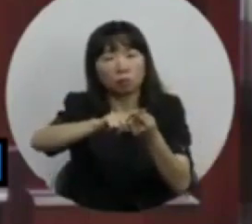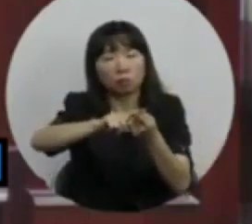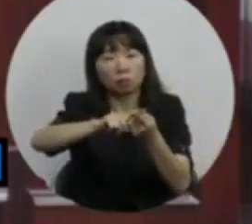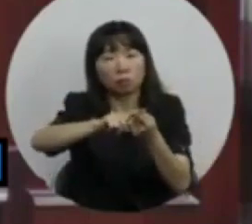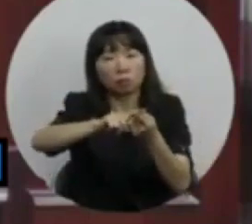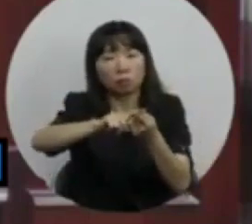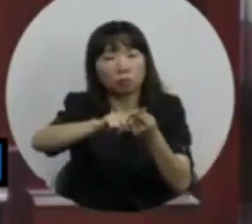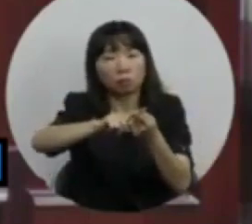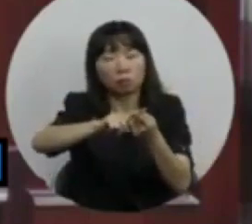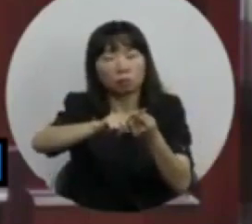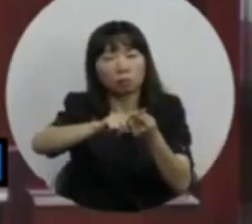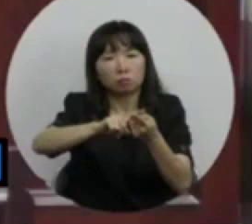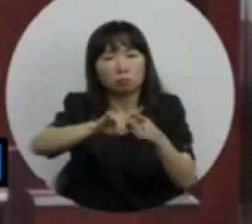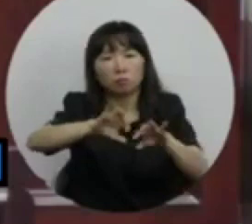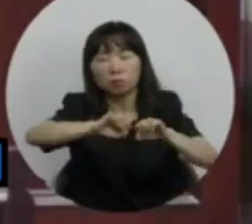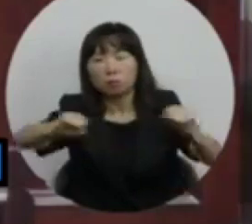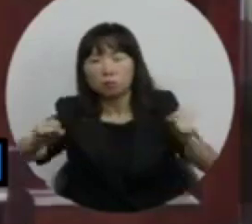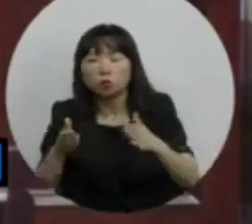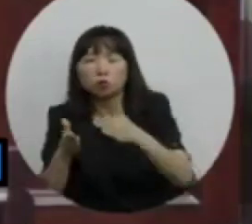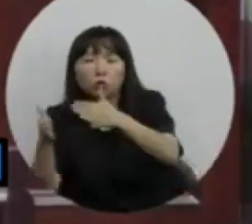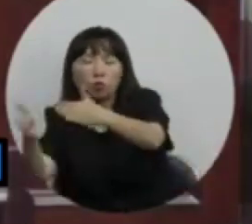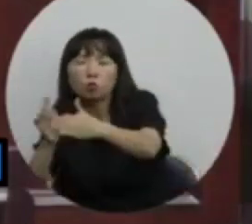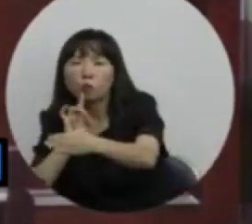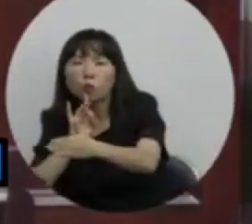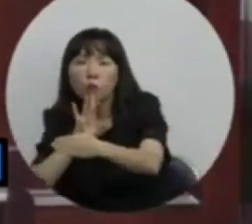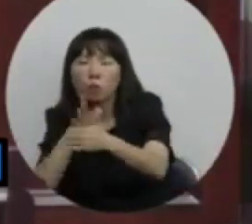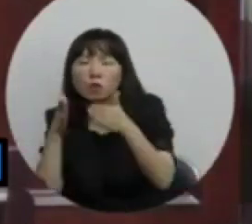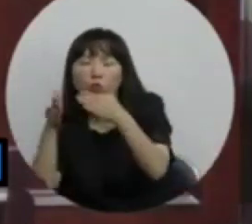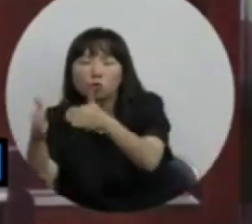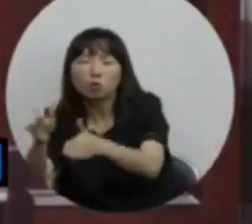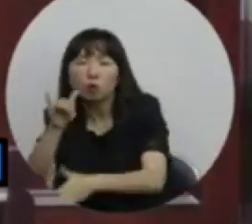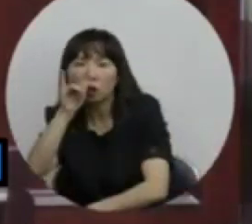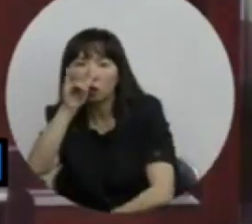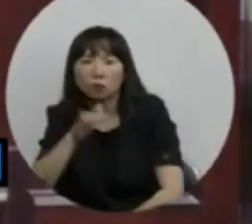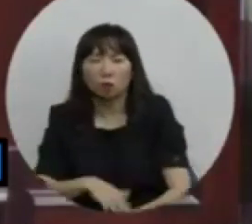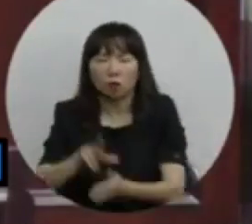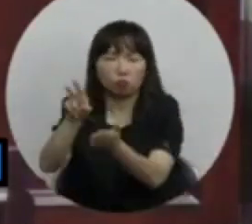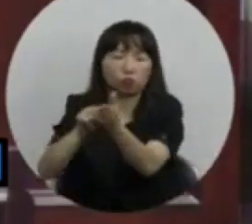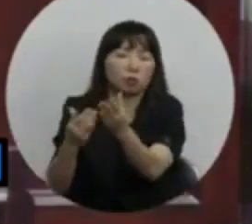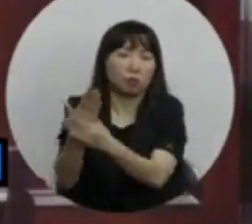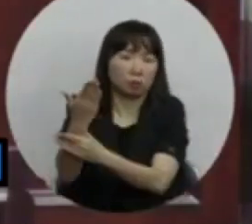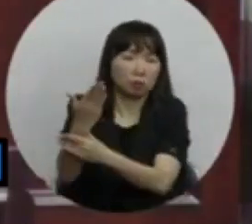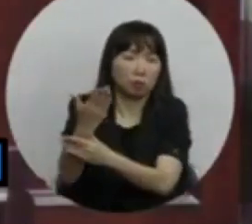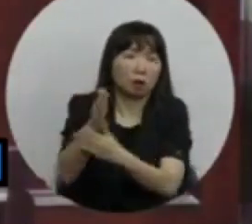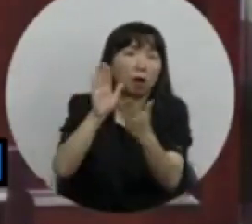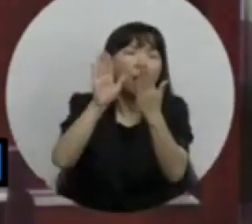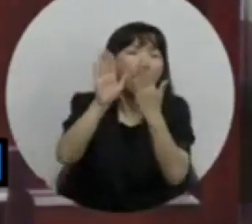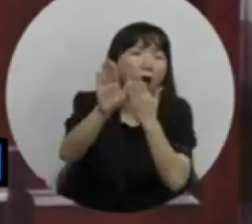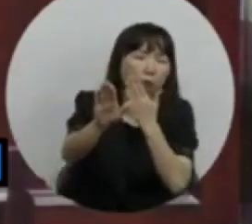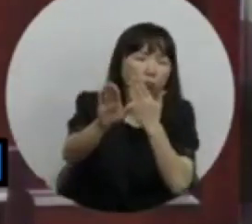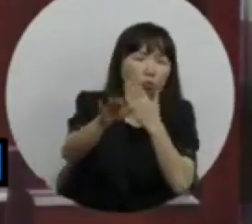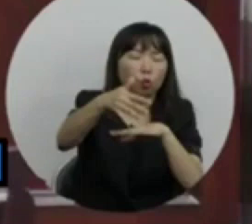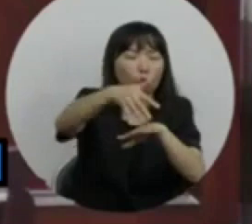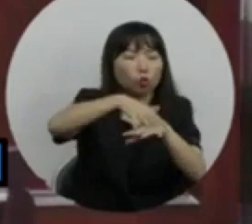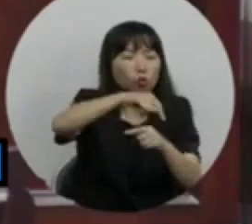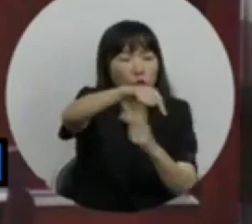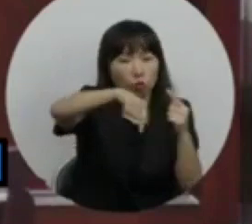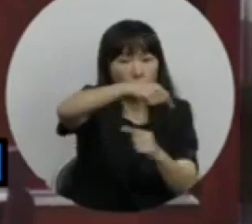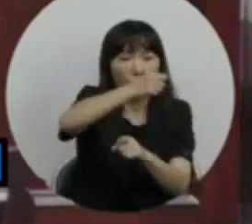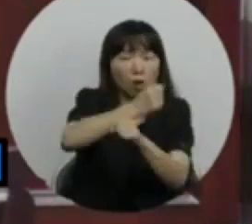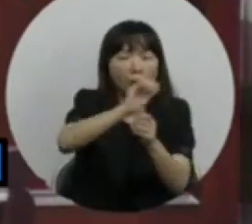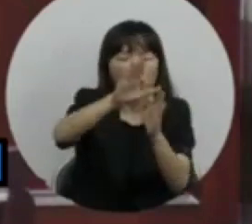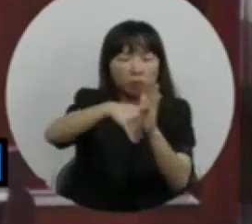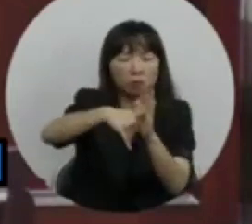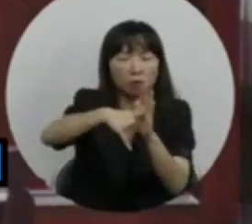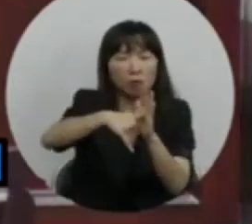편향된 조직 운영이 적나라하게 나타나고 있다. 또 장기간 집행부의 방만한 조직 운영으로 발생한